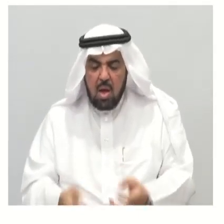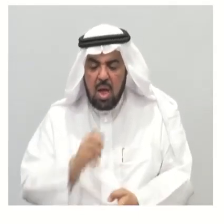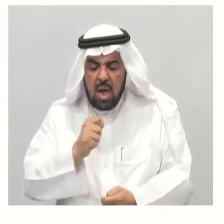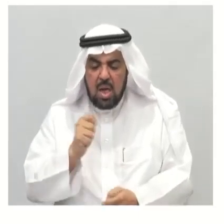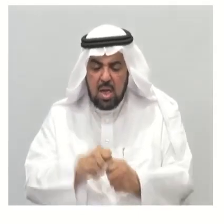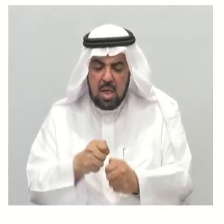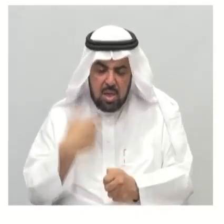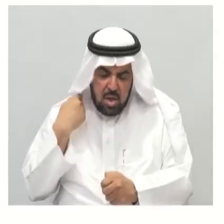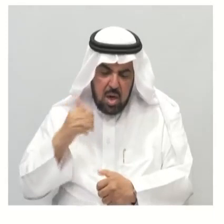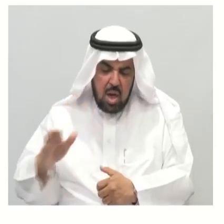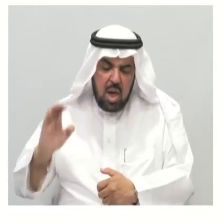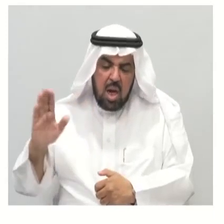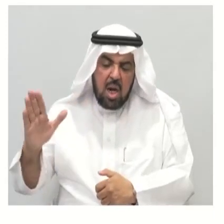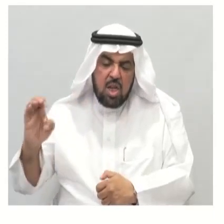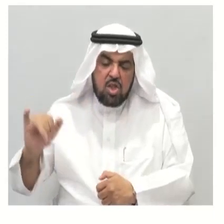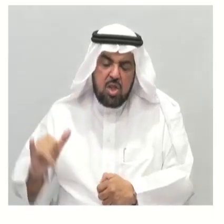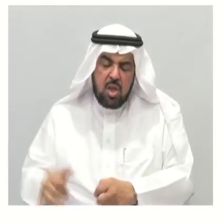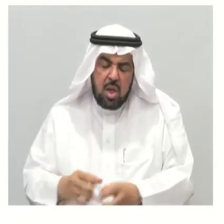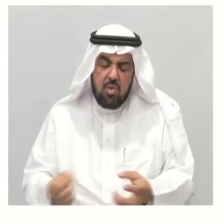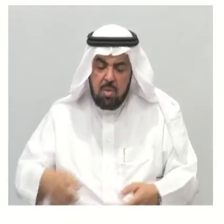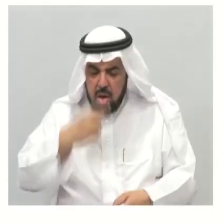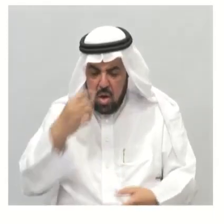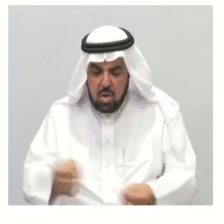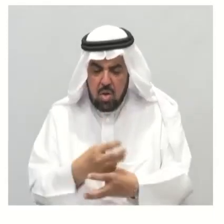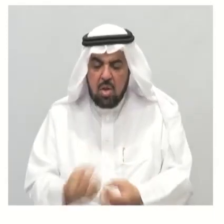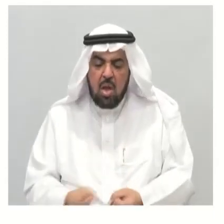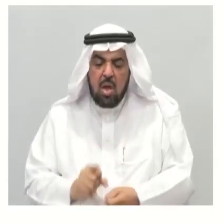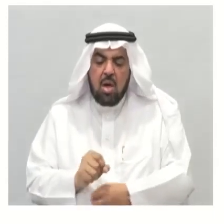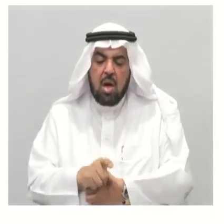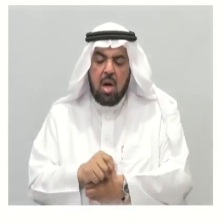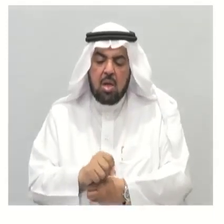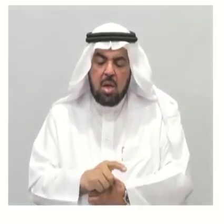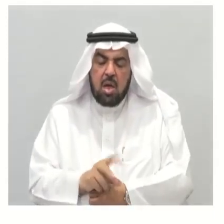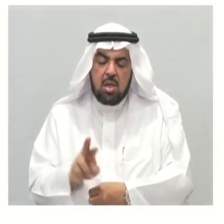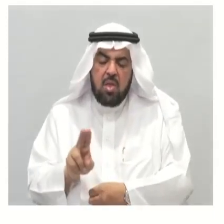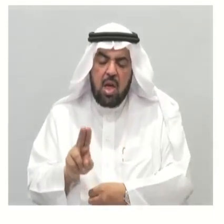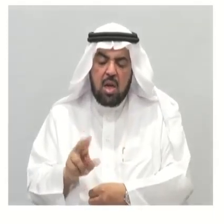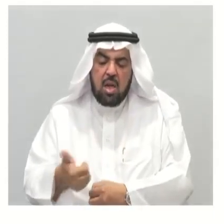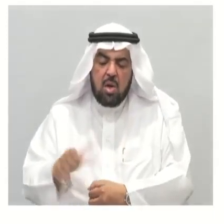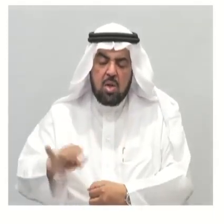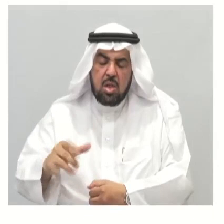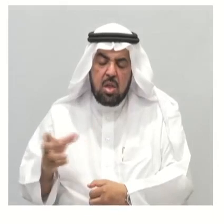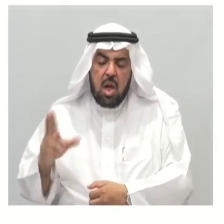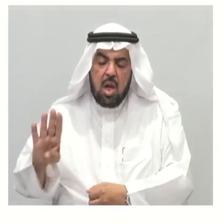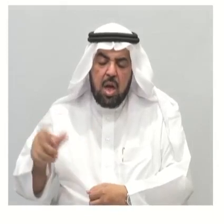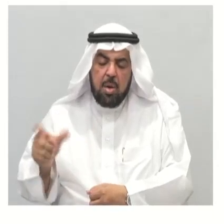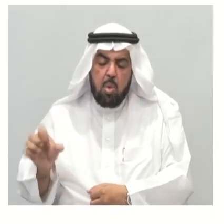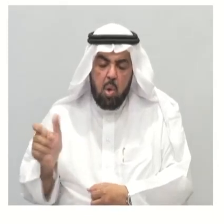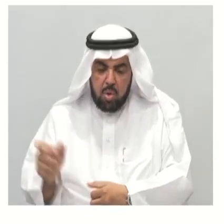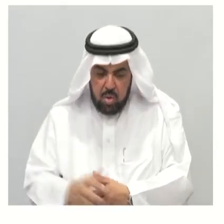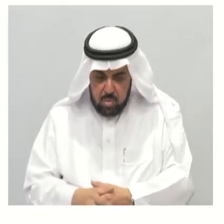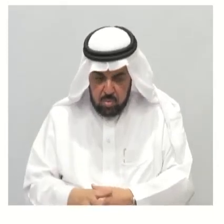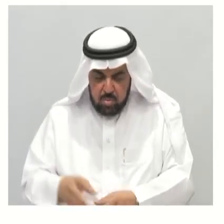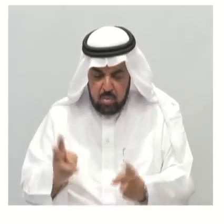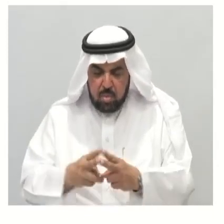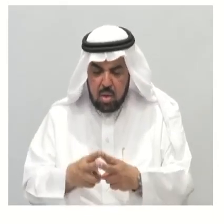مع الحرارة وينتج غاز ثاني أكسيد الكربون، لاحظ هنا يتصاعد. كذلك انظر إلى كيف تعمل